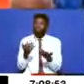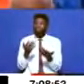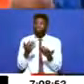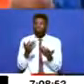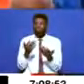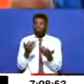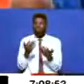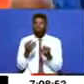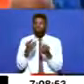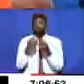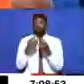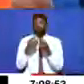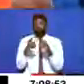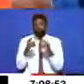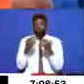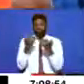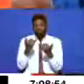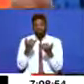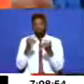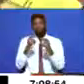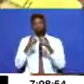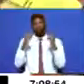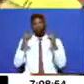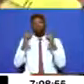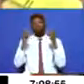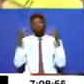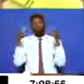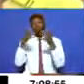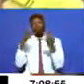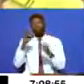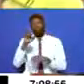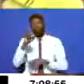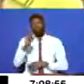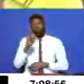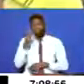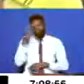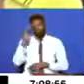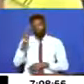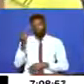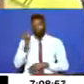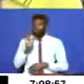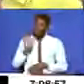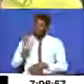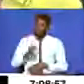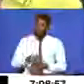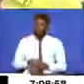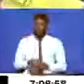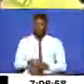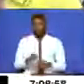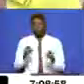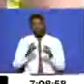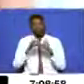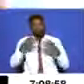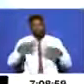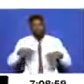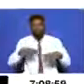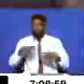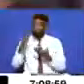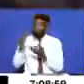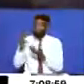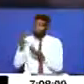ODM. Ndio sasa nyumba kubwa kwa sababu si rais anataka nyumba kubwa. Wakati huo huo, wagombeaji watarajiwa katika kaunti ya